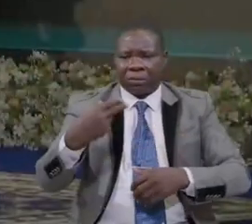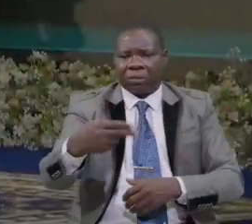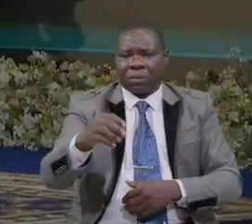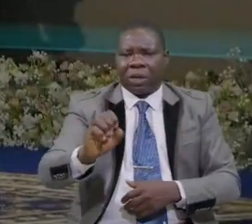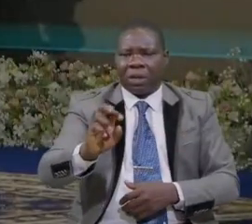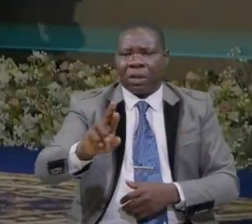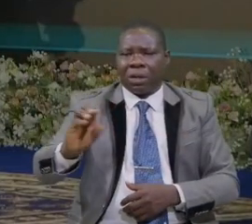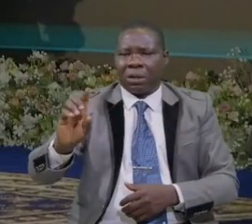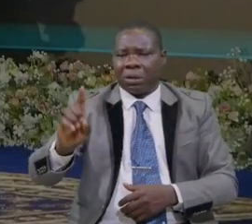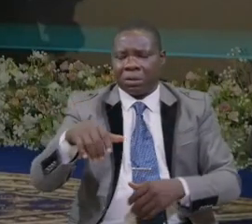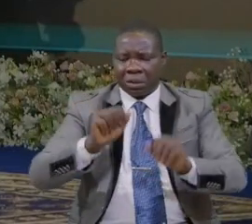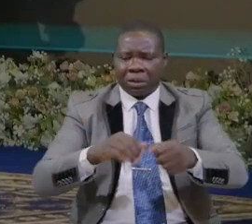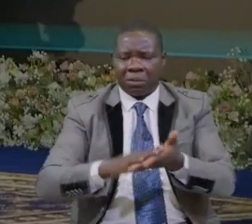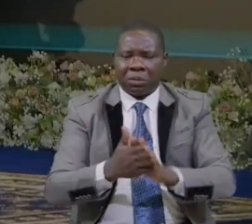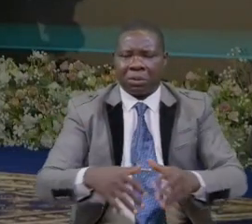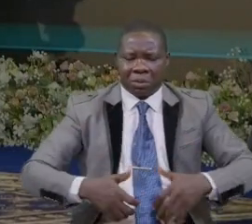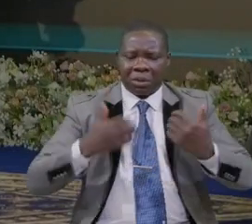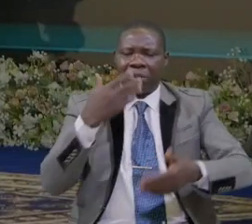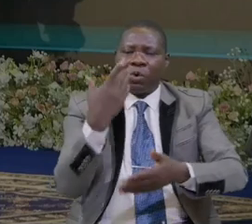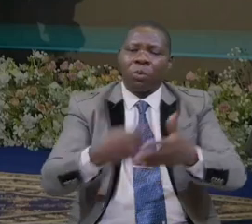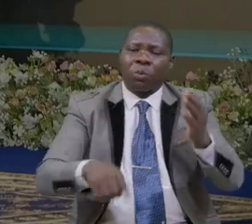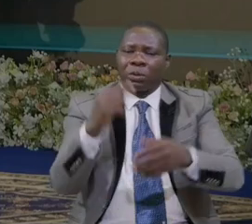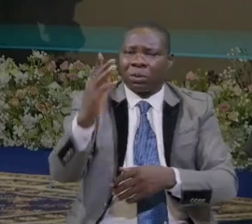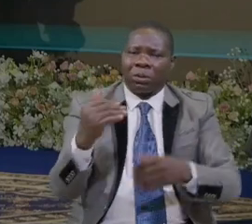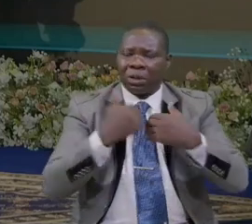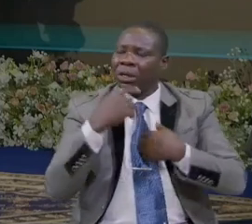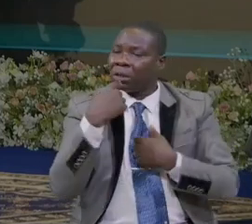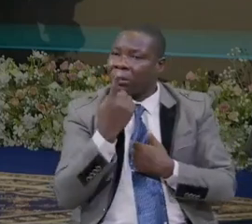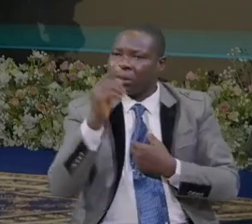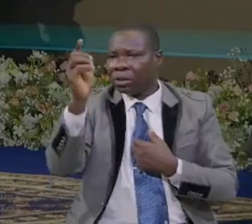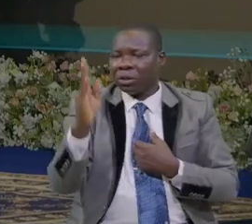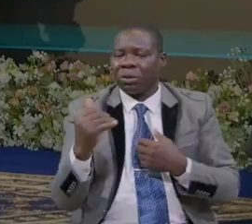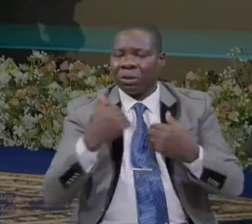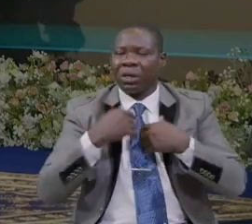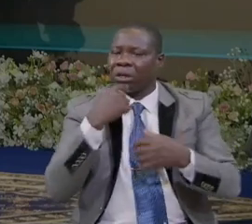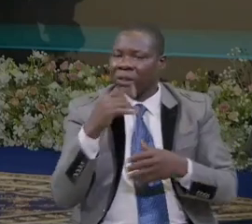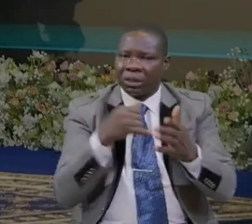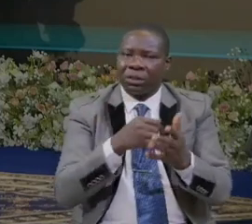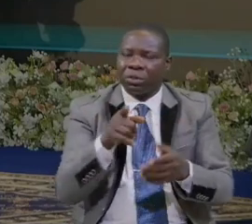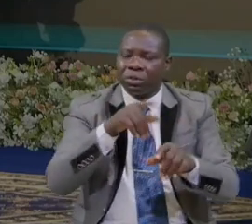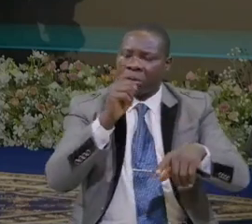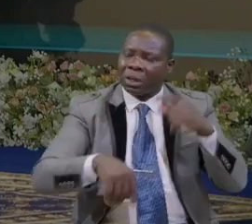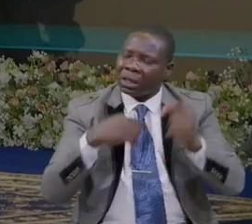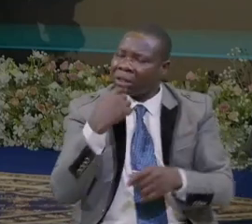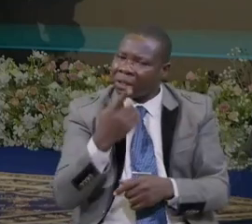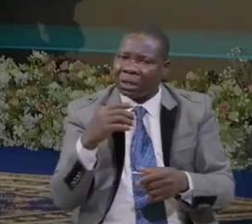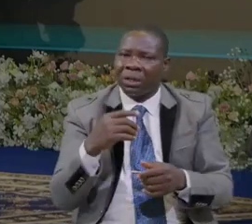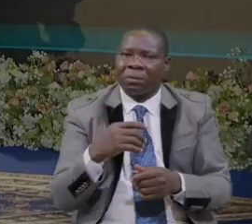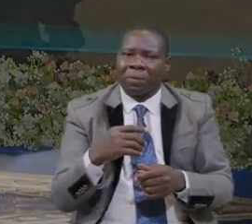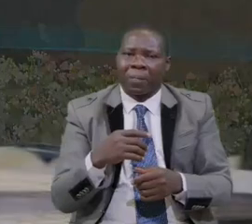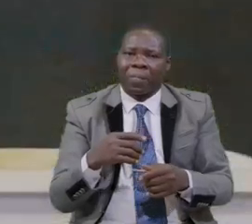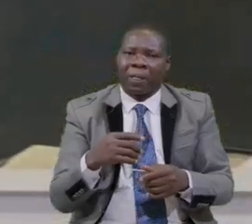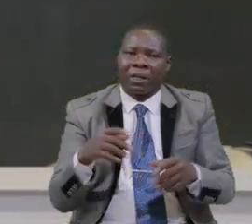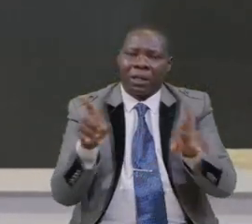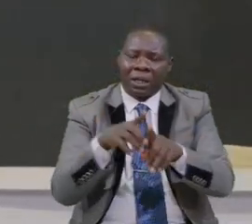Ce que Dieu a dit, Dieu l'a dit. Vous voyez, par les